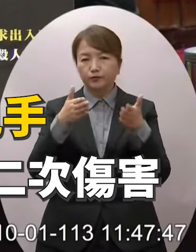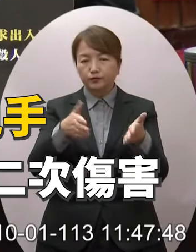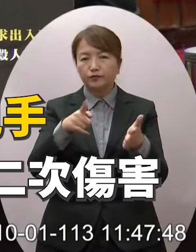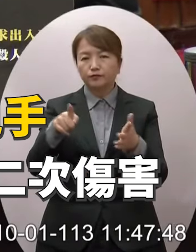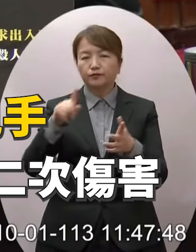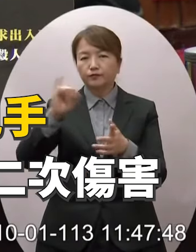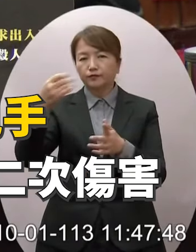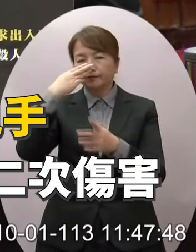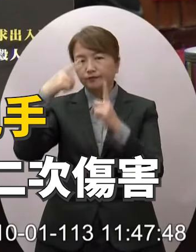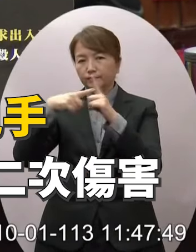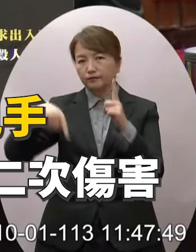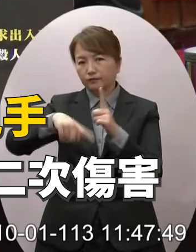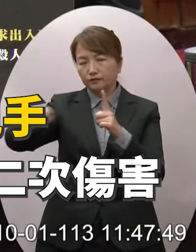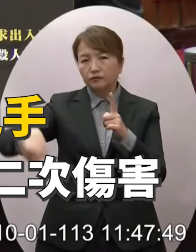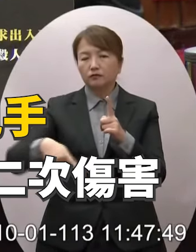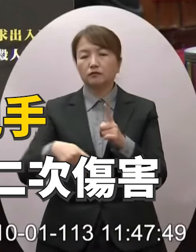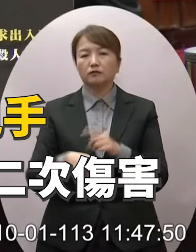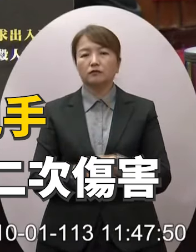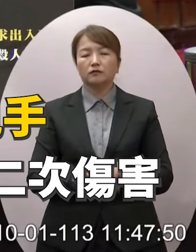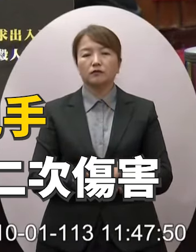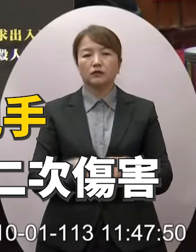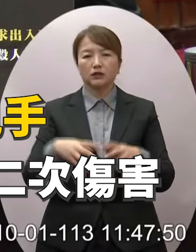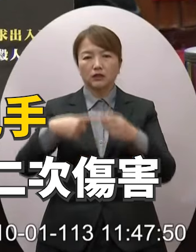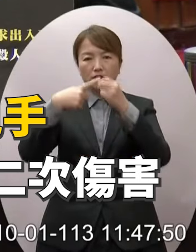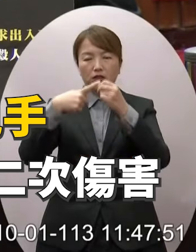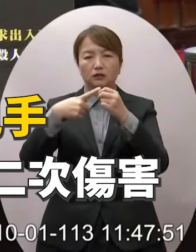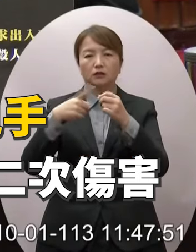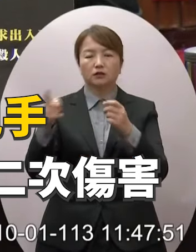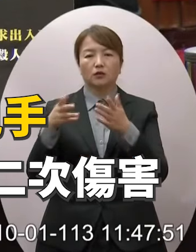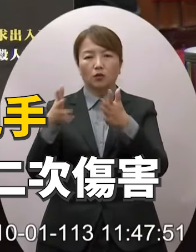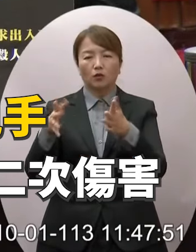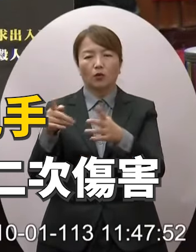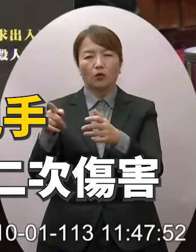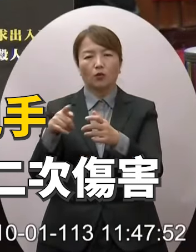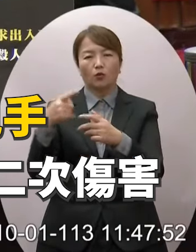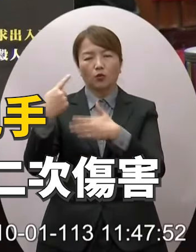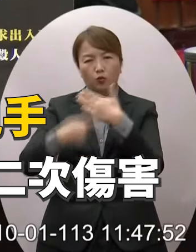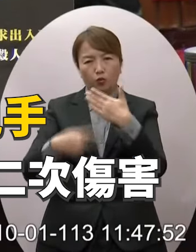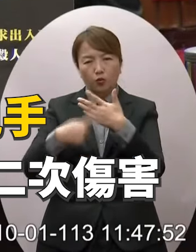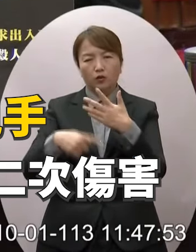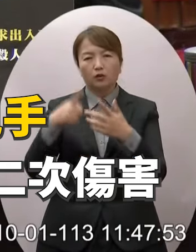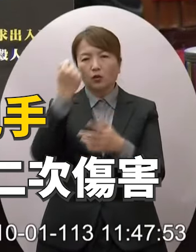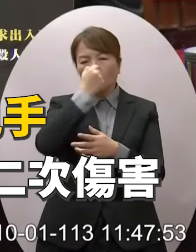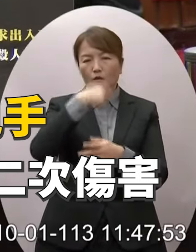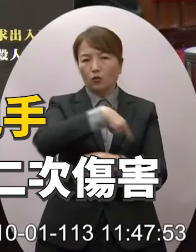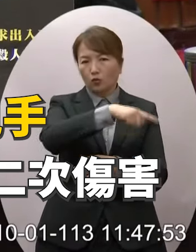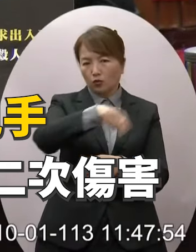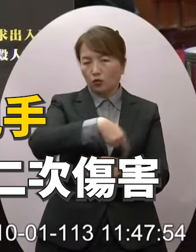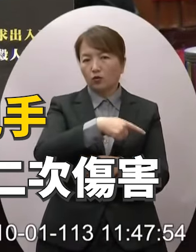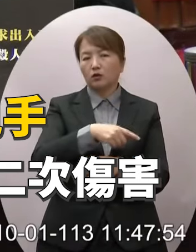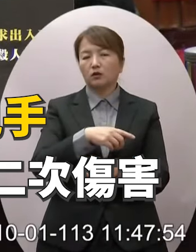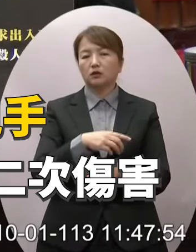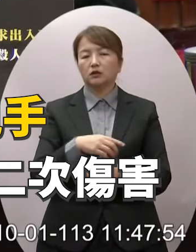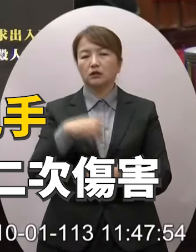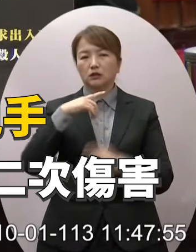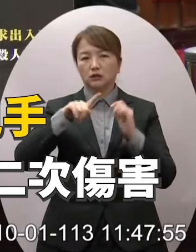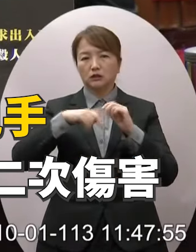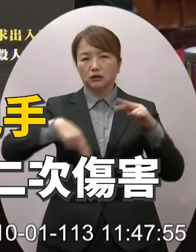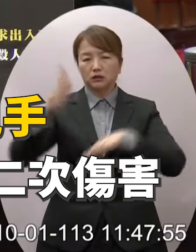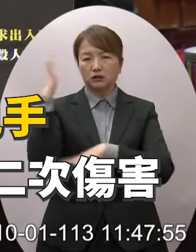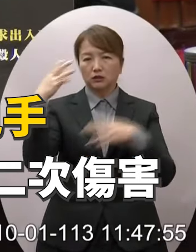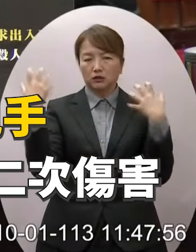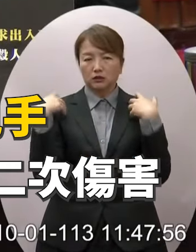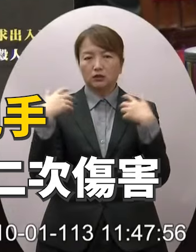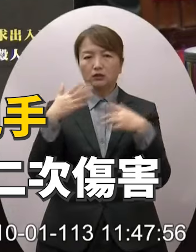些被害者的家属，第一次他们对他们的伤害是这些凶手，但是我们的行政机